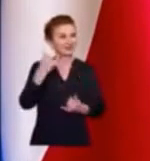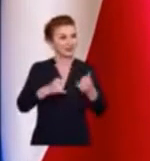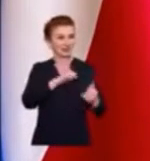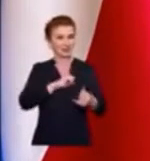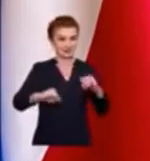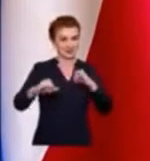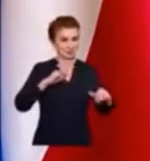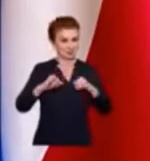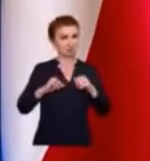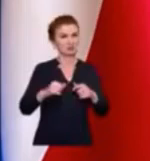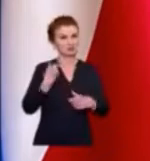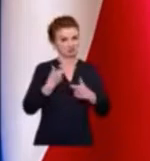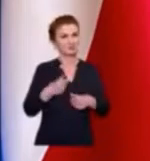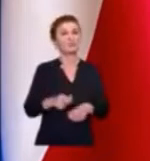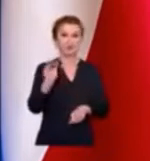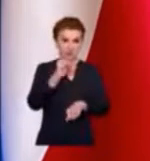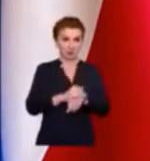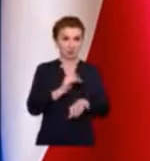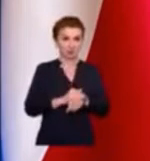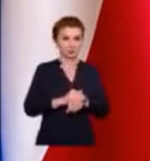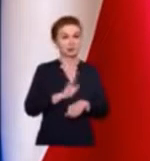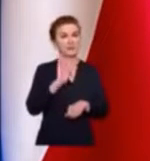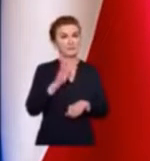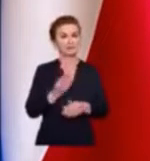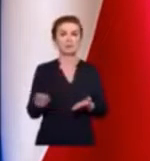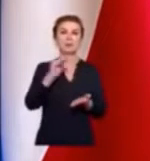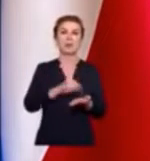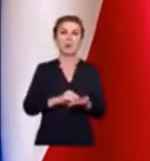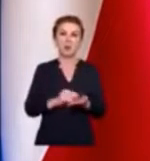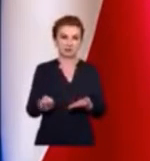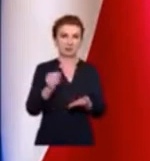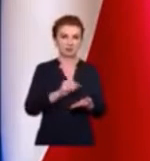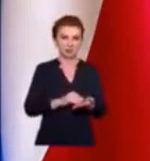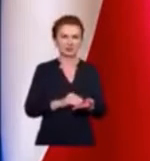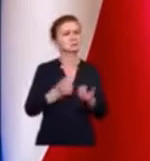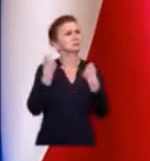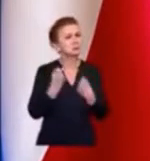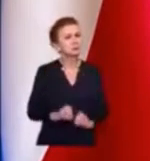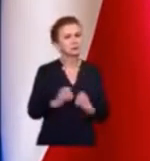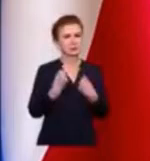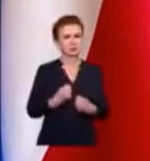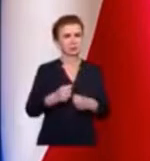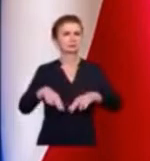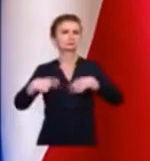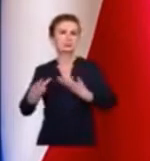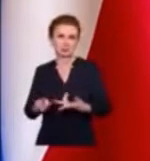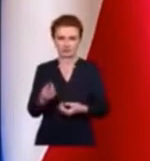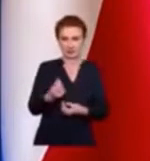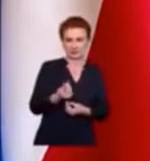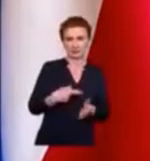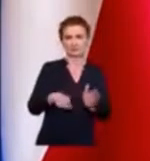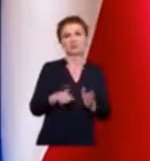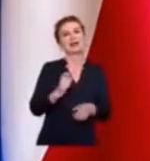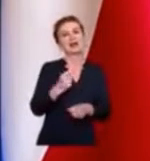typu pracę, my będziemy dodatki dla personelu za tą uciążliwość przekazywali. Mam nadzieję, że